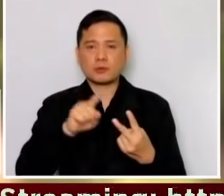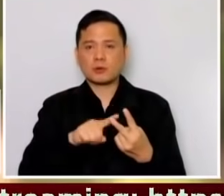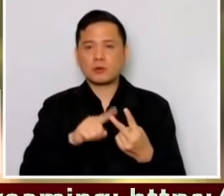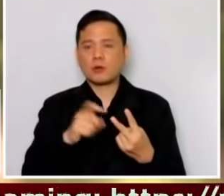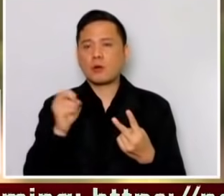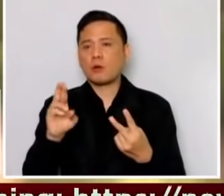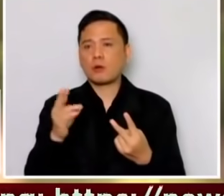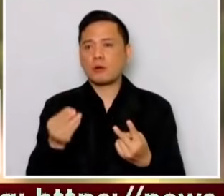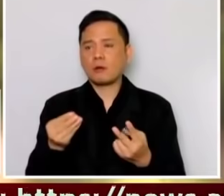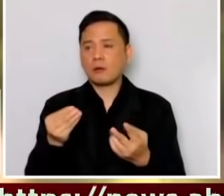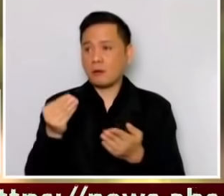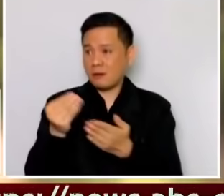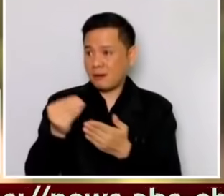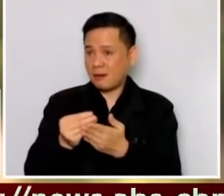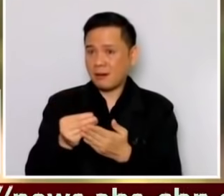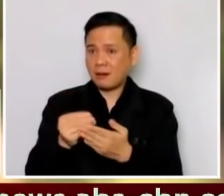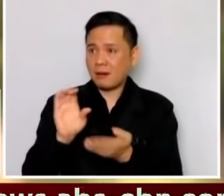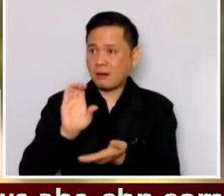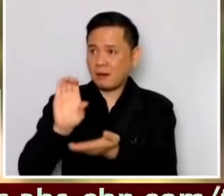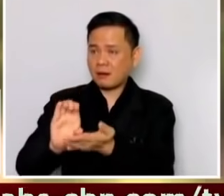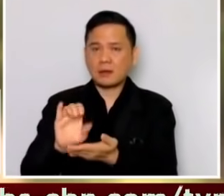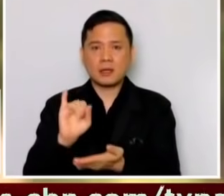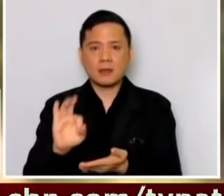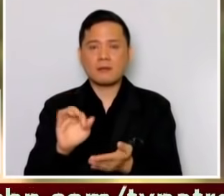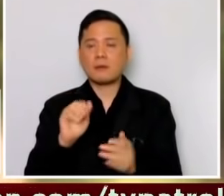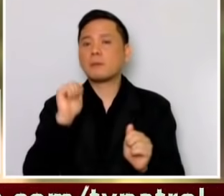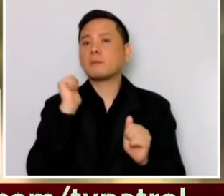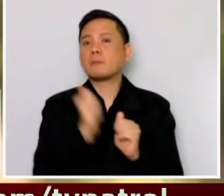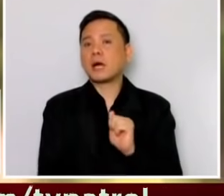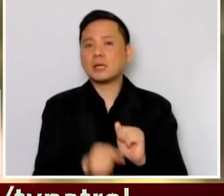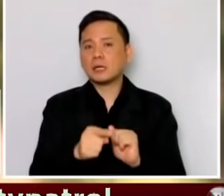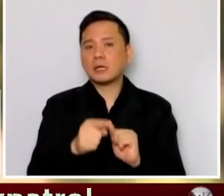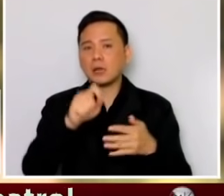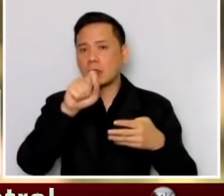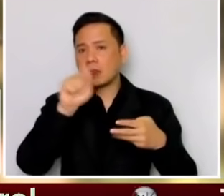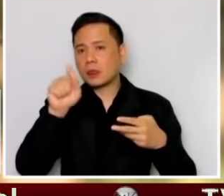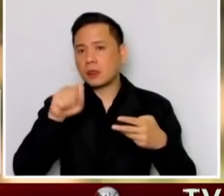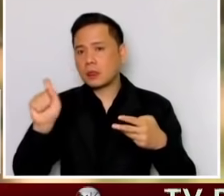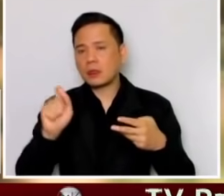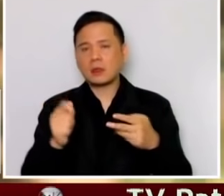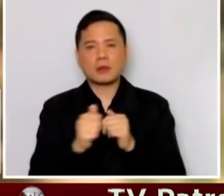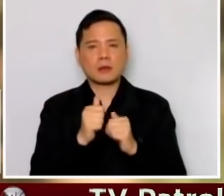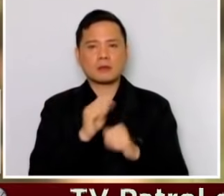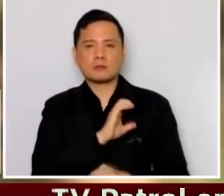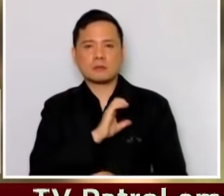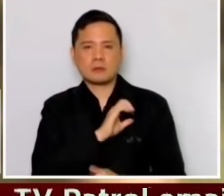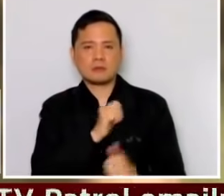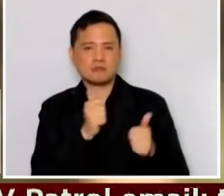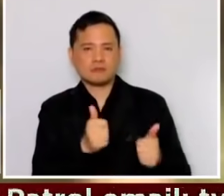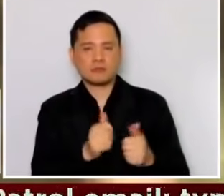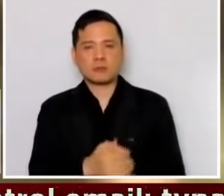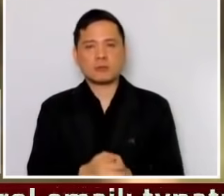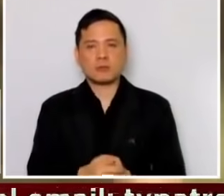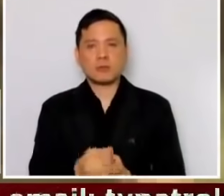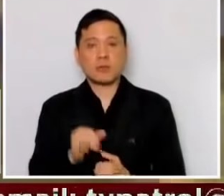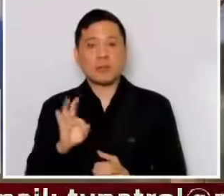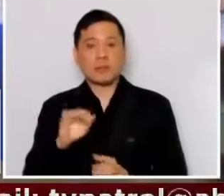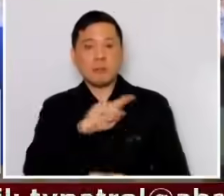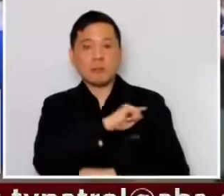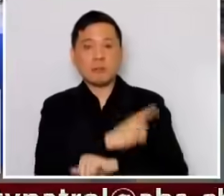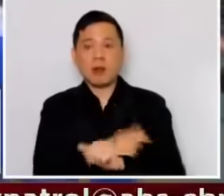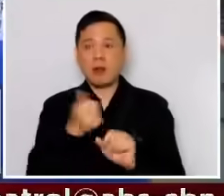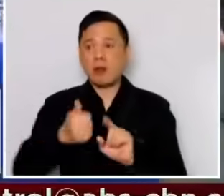Pag pumasa yan, pasado ang karakter ng isang tao. Iba pag nakatikim ng power, naiiba na yung pananaw